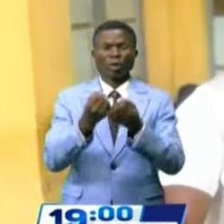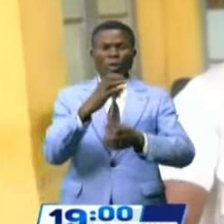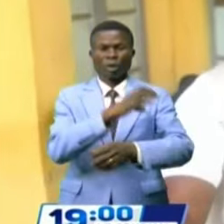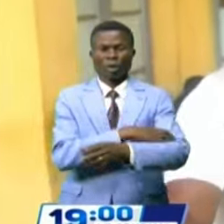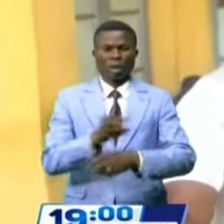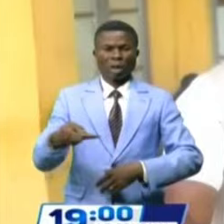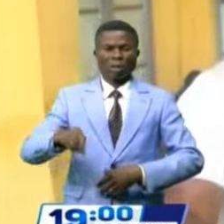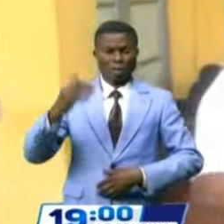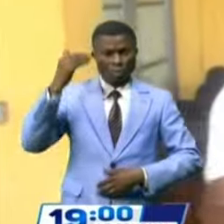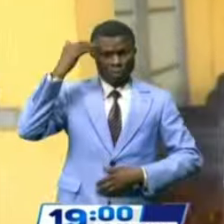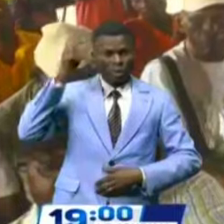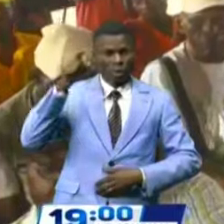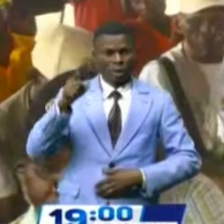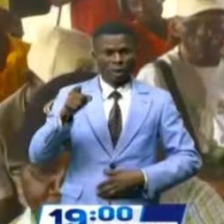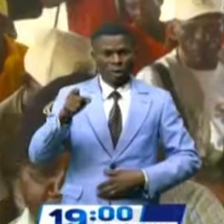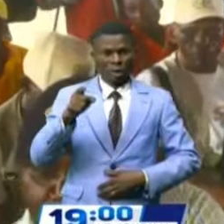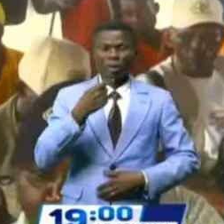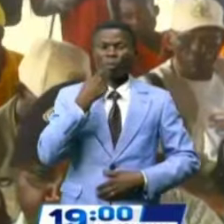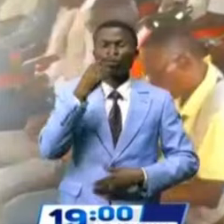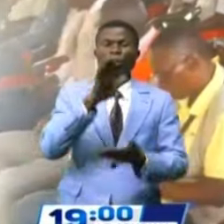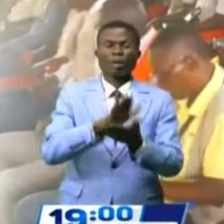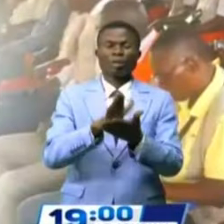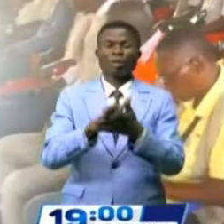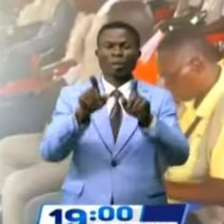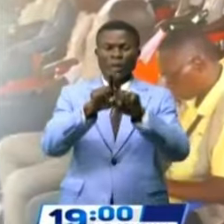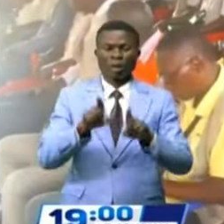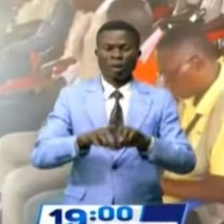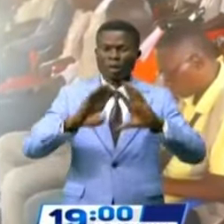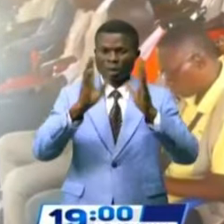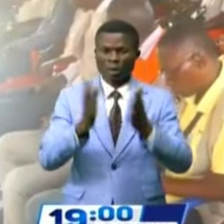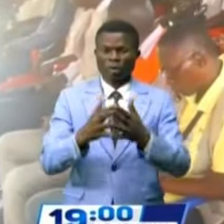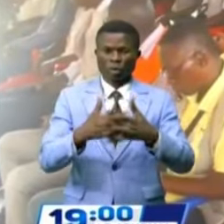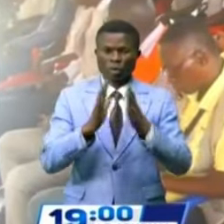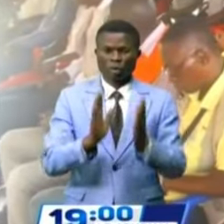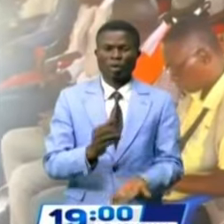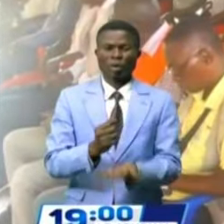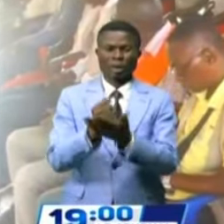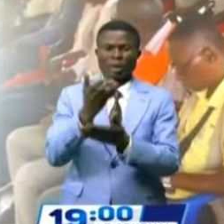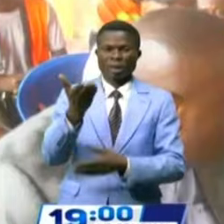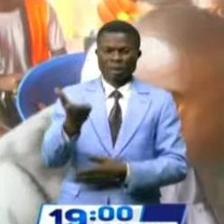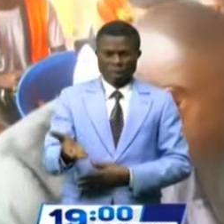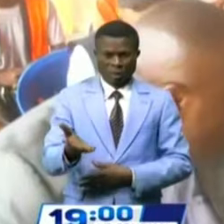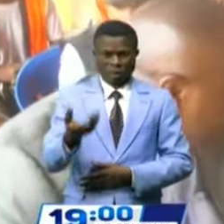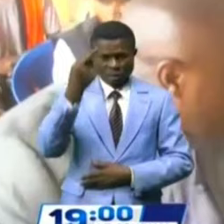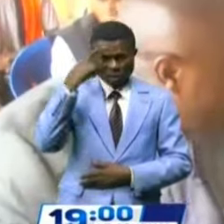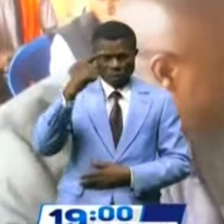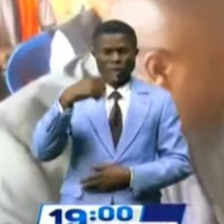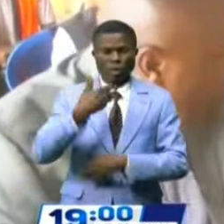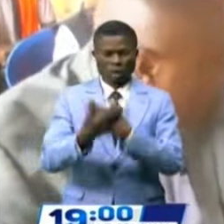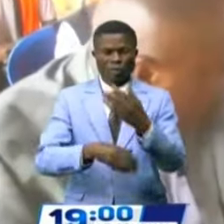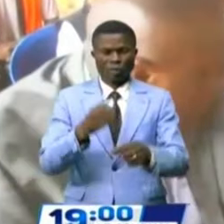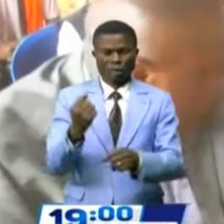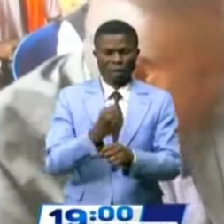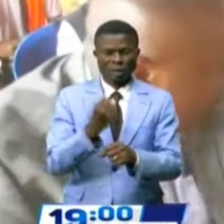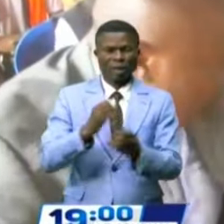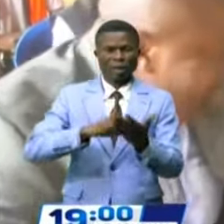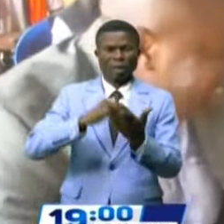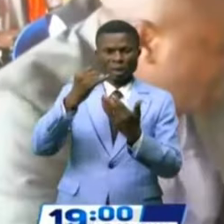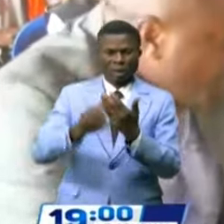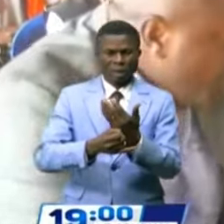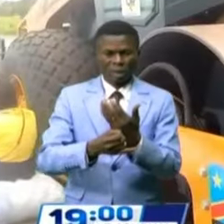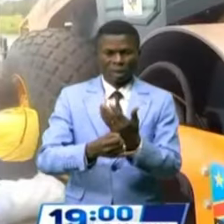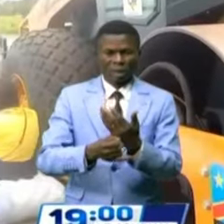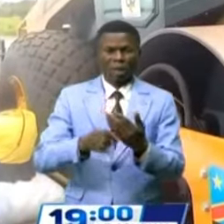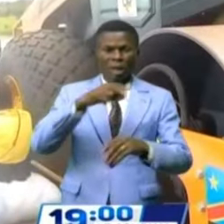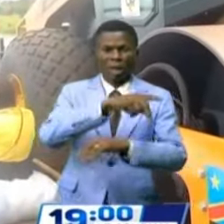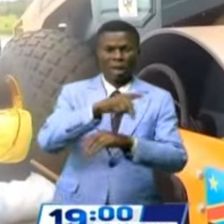l'Équateur, Tomba Herman, a remercié aussi tous les partenaires qui les ont toujours appuyés dans l'exécution des projets durant